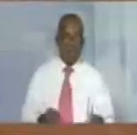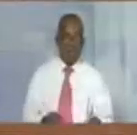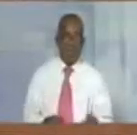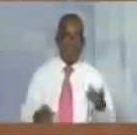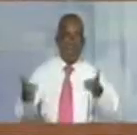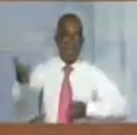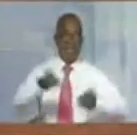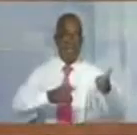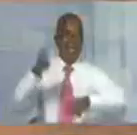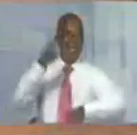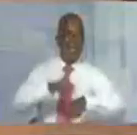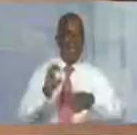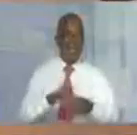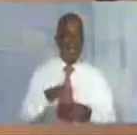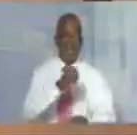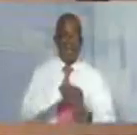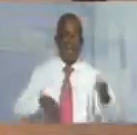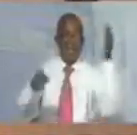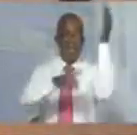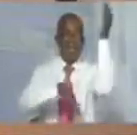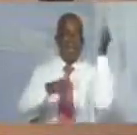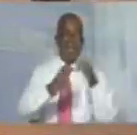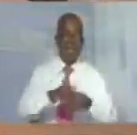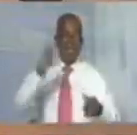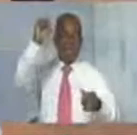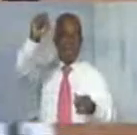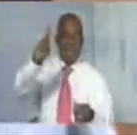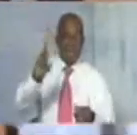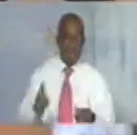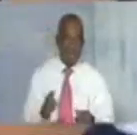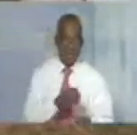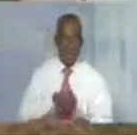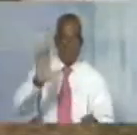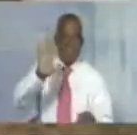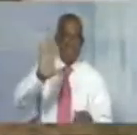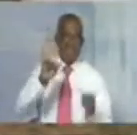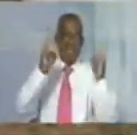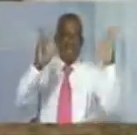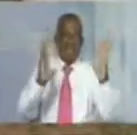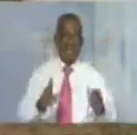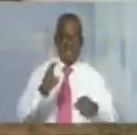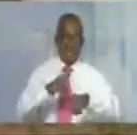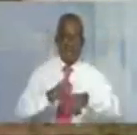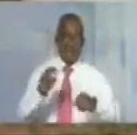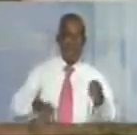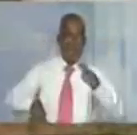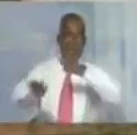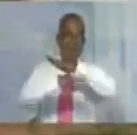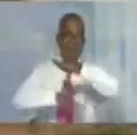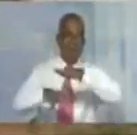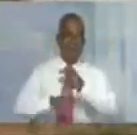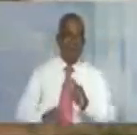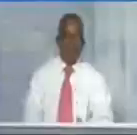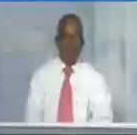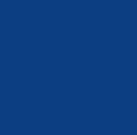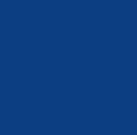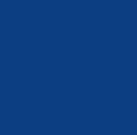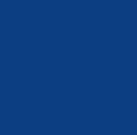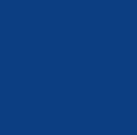Pedro, c'est 5 inspections primaires et 39 établissements secondaires, dont 30 privés et 9 publics.